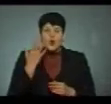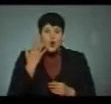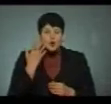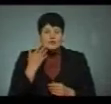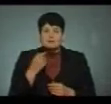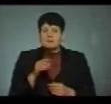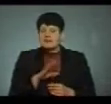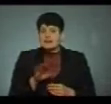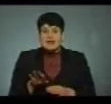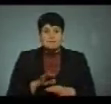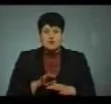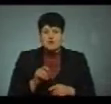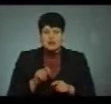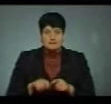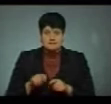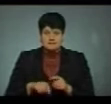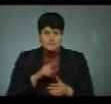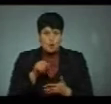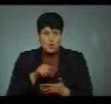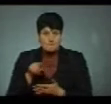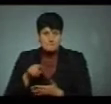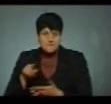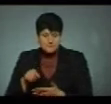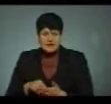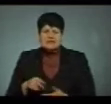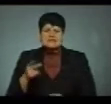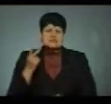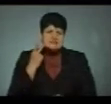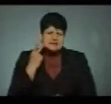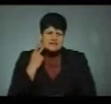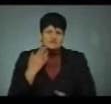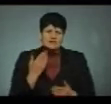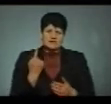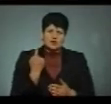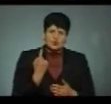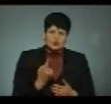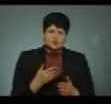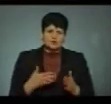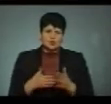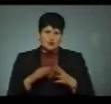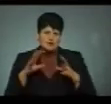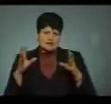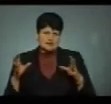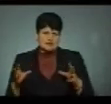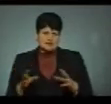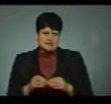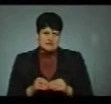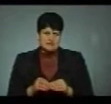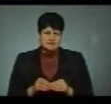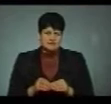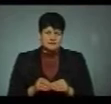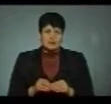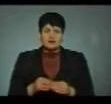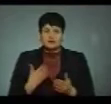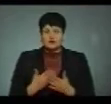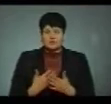не проводили дослідження, завжди воно такий від одиничного до загального тенденція йде.